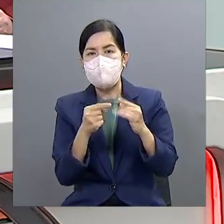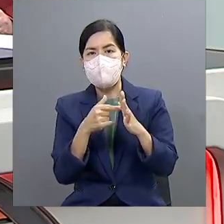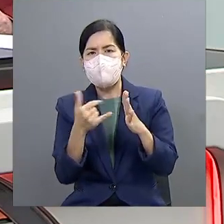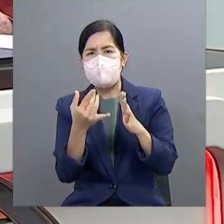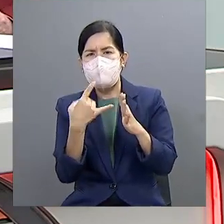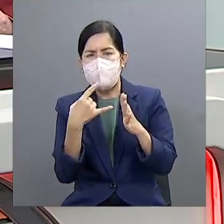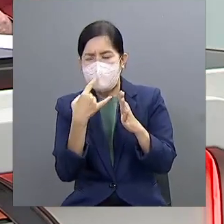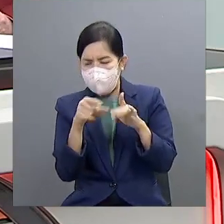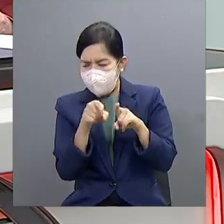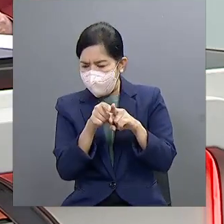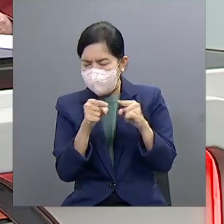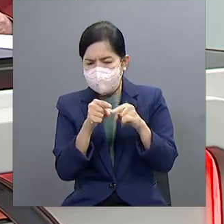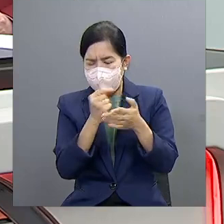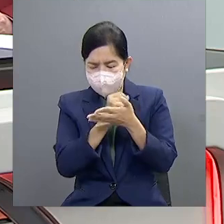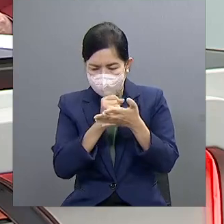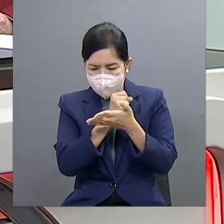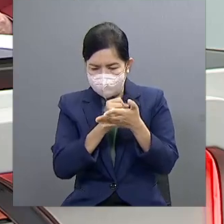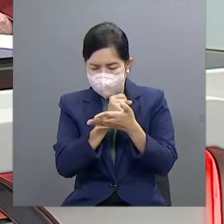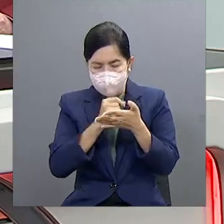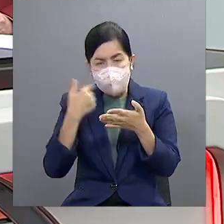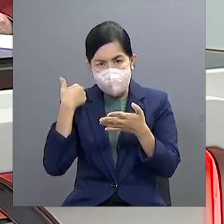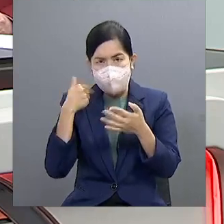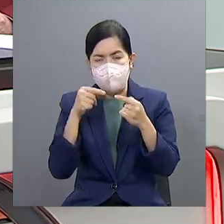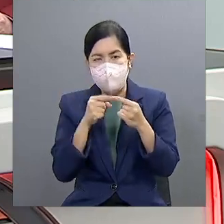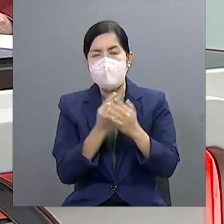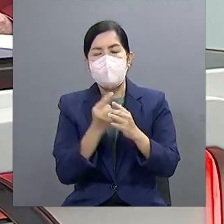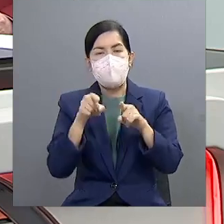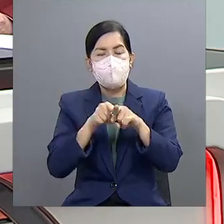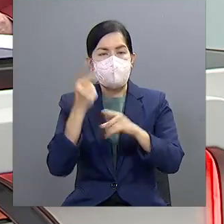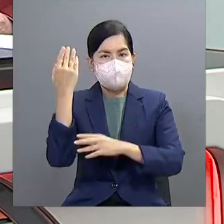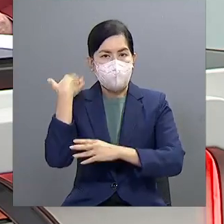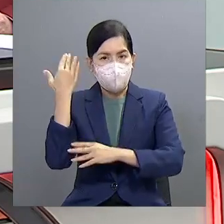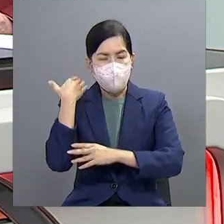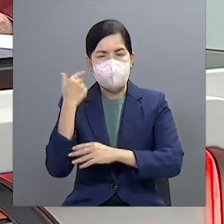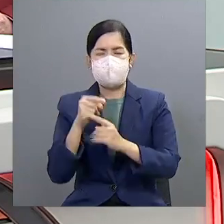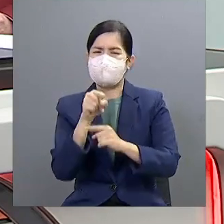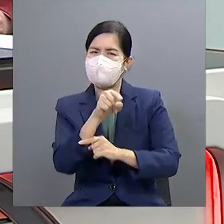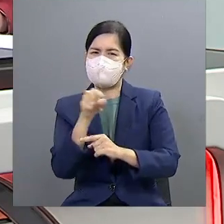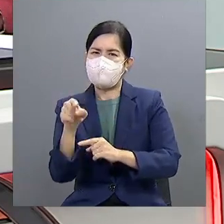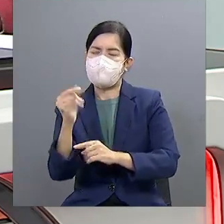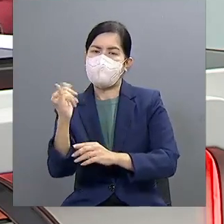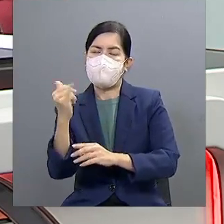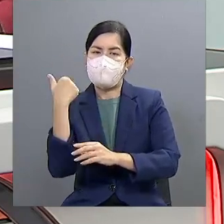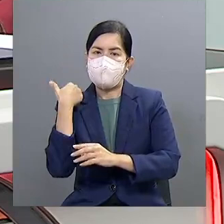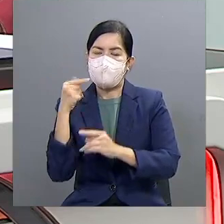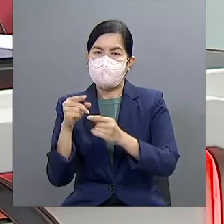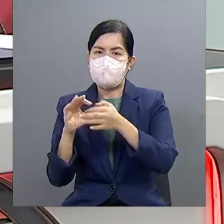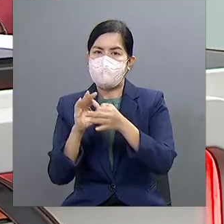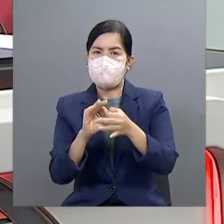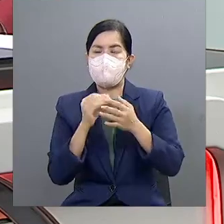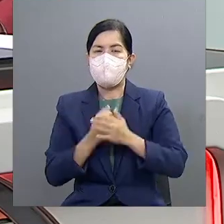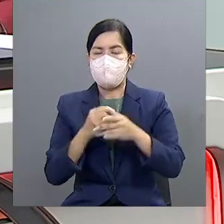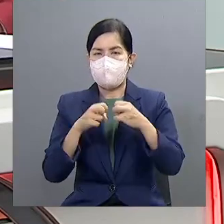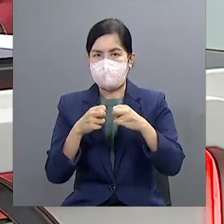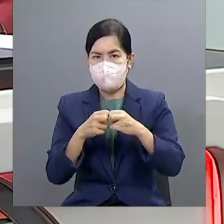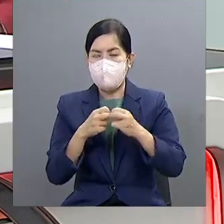ปลดล็อกสถานะแล้วแต่ในทางปฏิบัติยังมีความเสี่ยงอยู่ซึ่งถ้าเราไปดูในภาพรวมของปัญหายาเสพติดของประเ